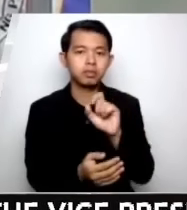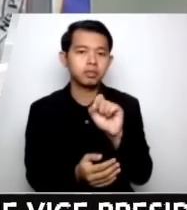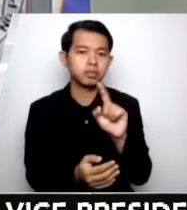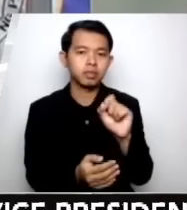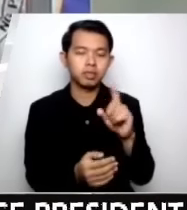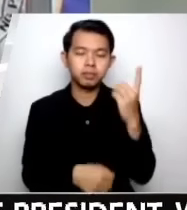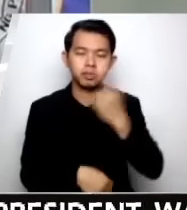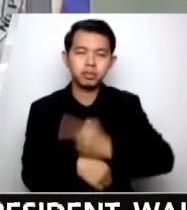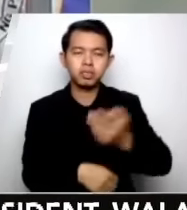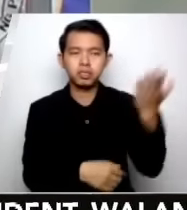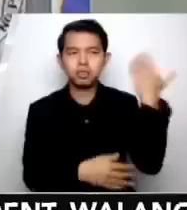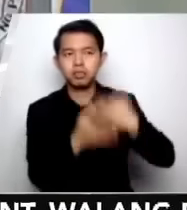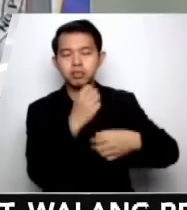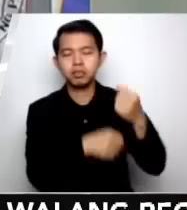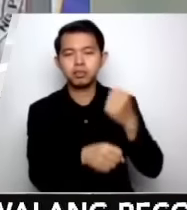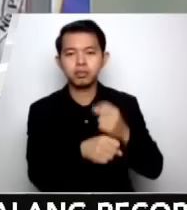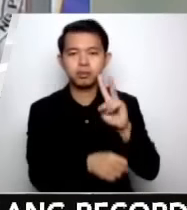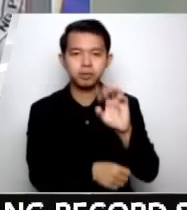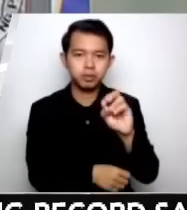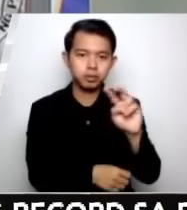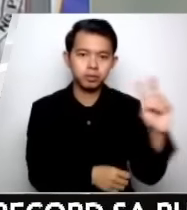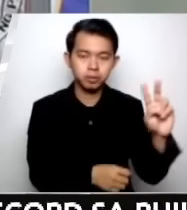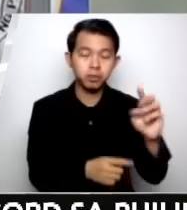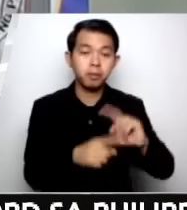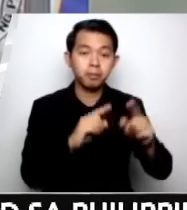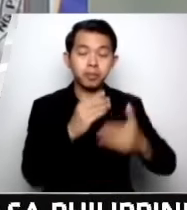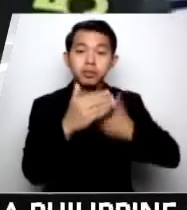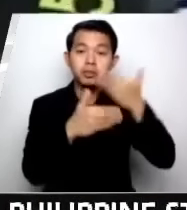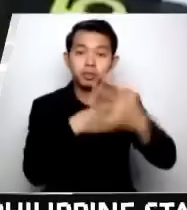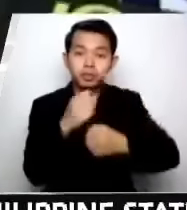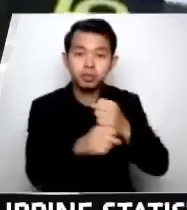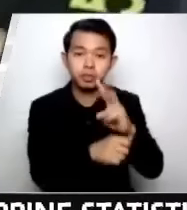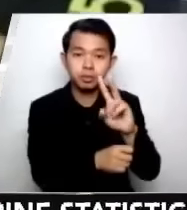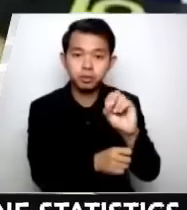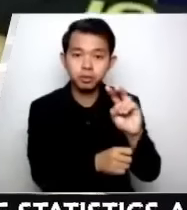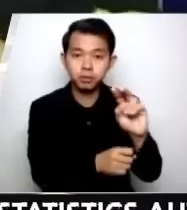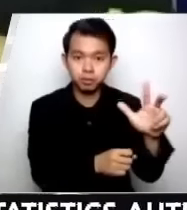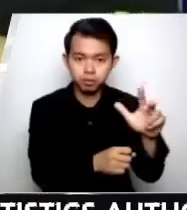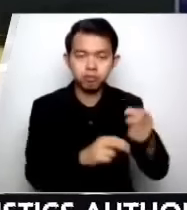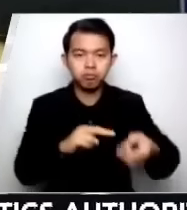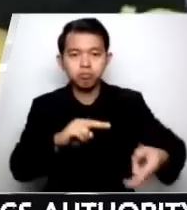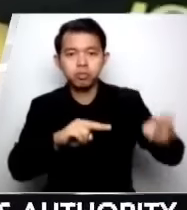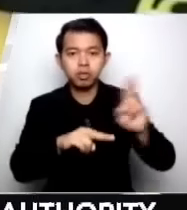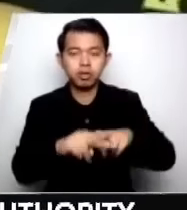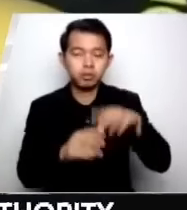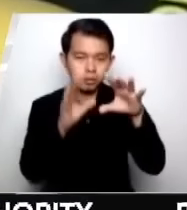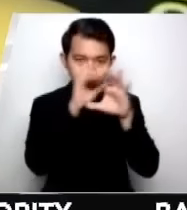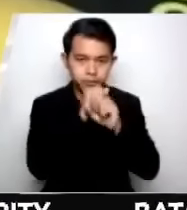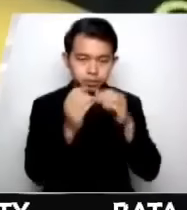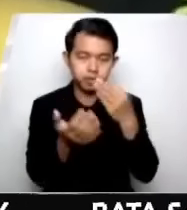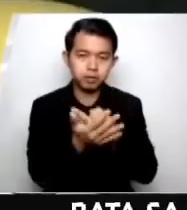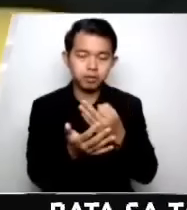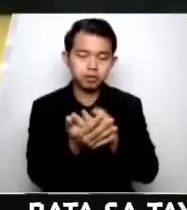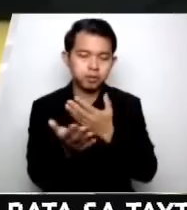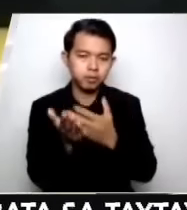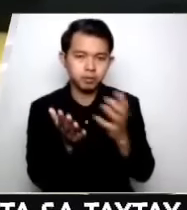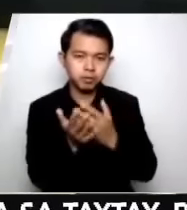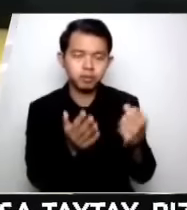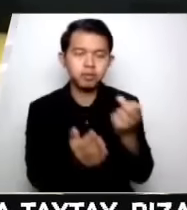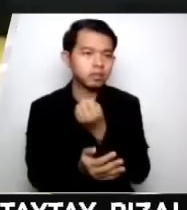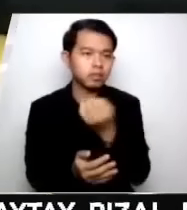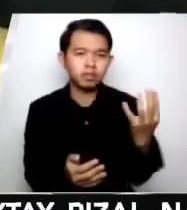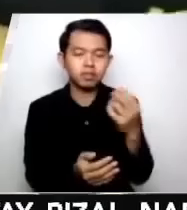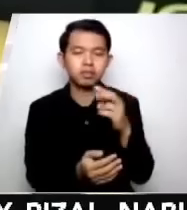2022. Pagsapit ng 2023, tumalo ng confidential expenses ng OVP sa 375 million